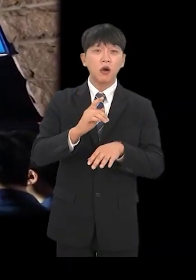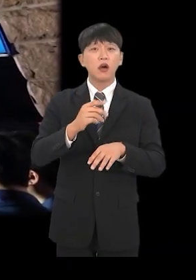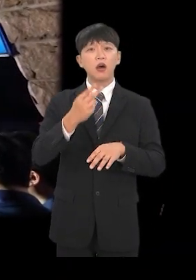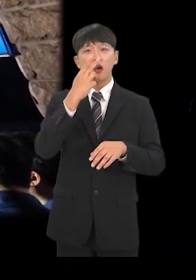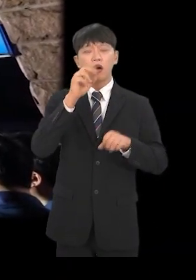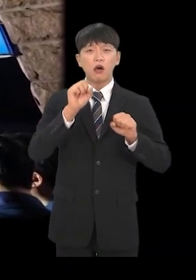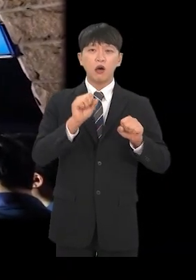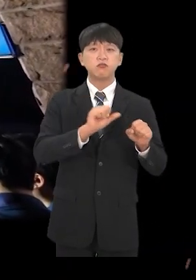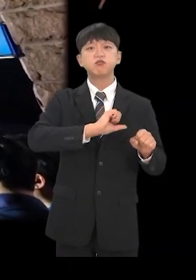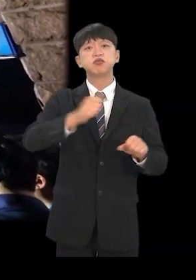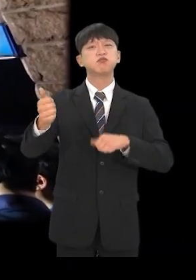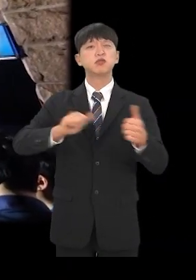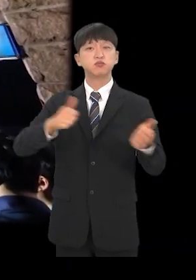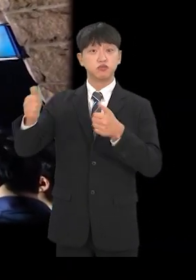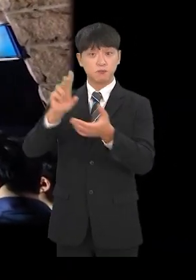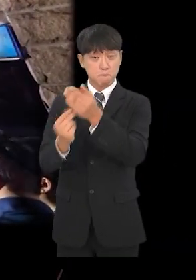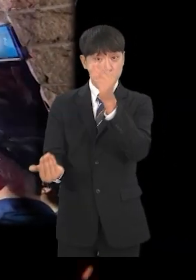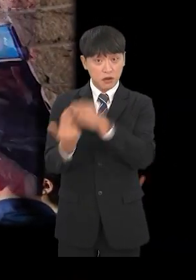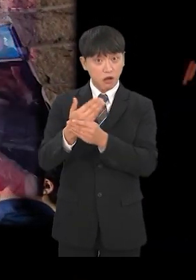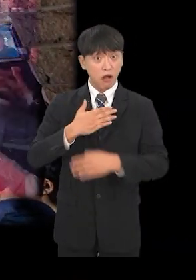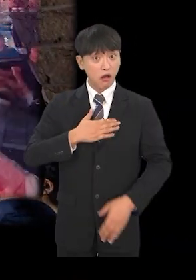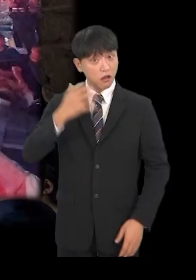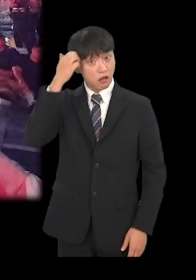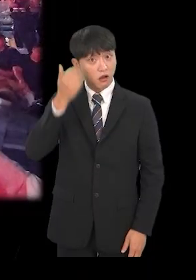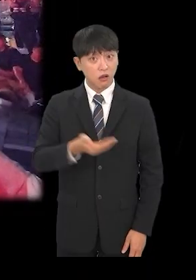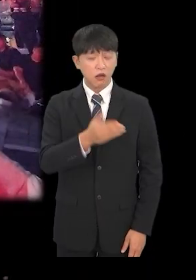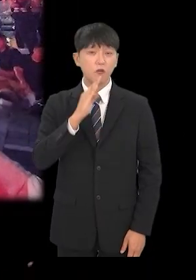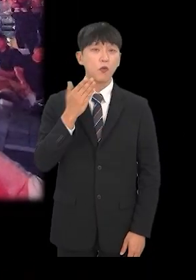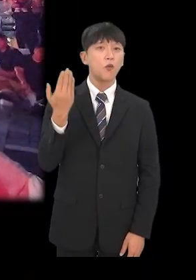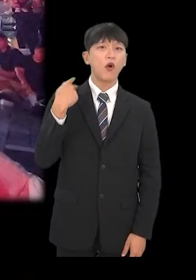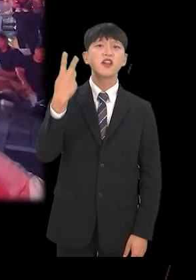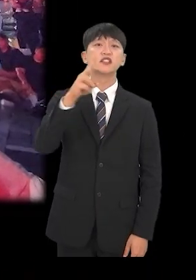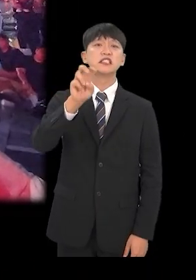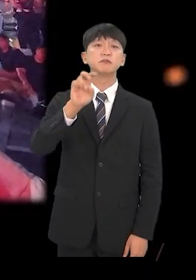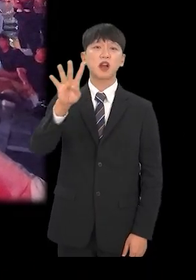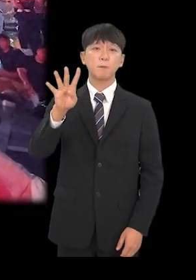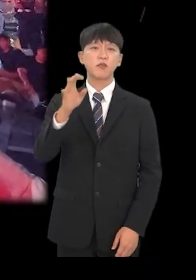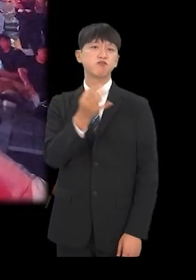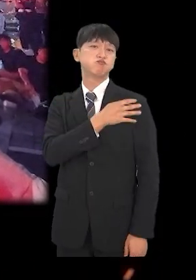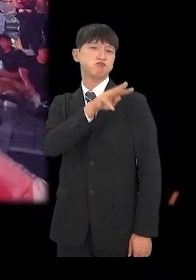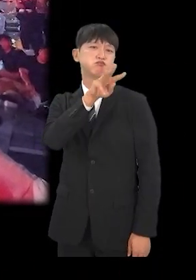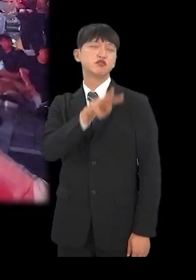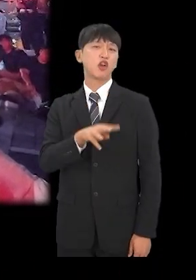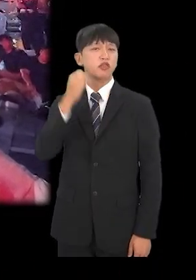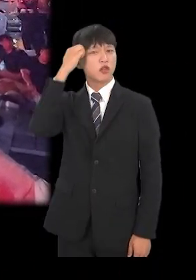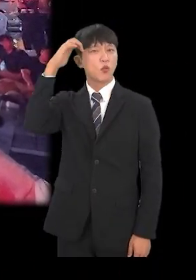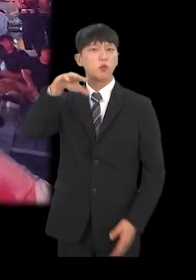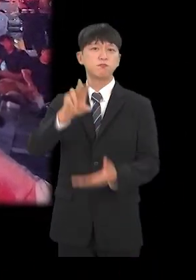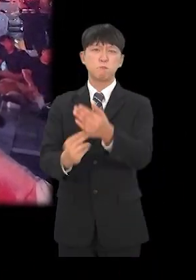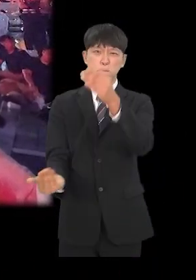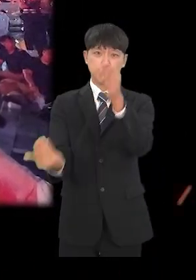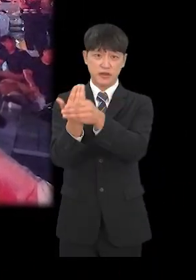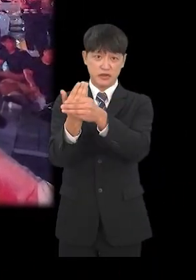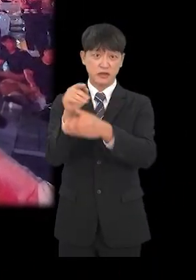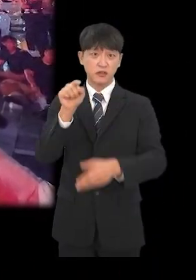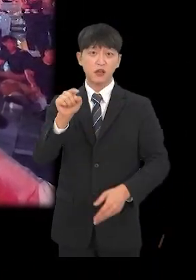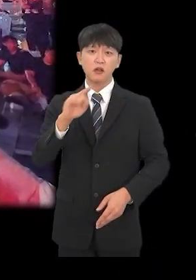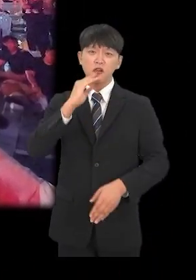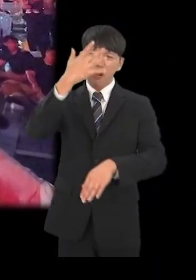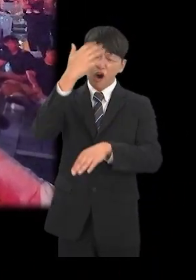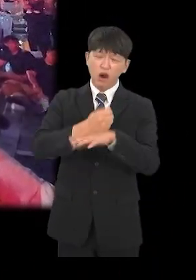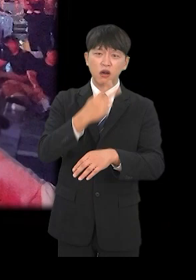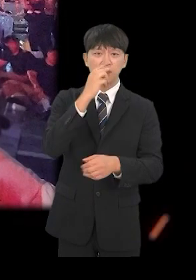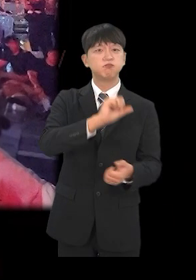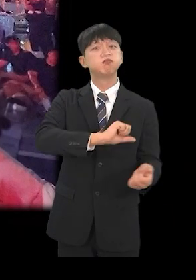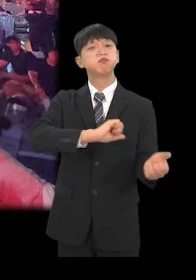생명이 희생되었던 이 사고 기억하시나요? 바로 2024년 부천의 한 숙박업소에서 났던 화재입니다. 이